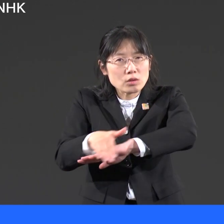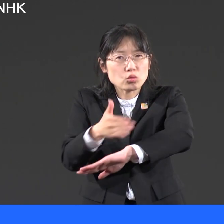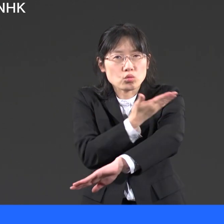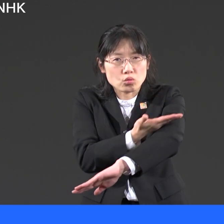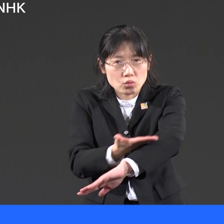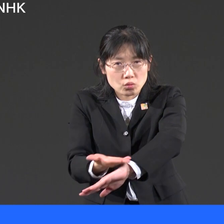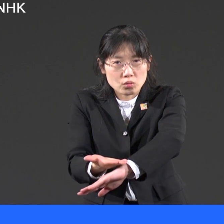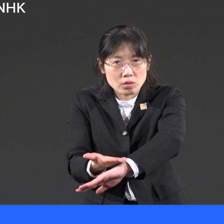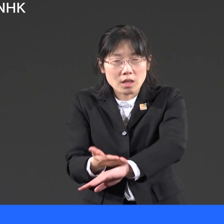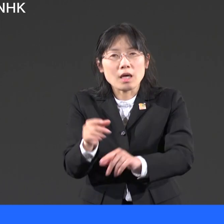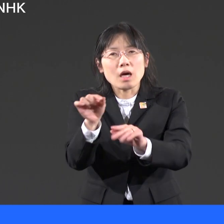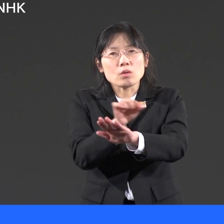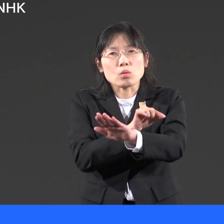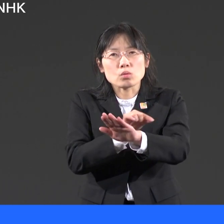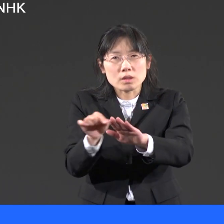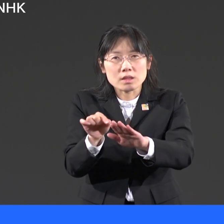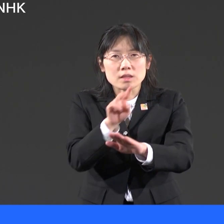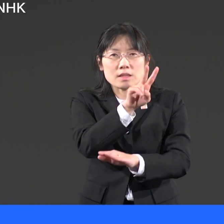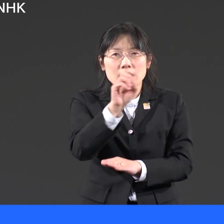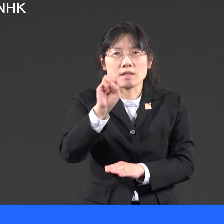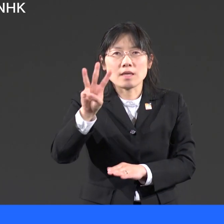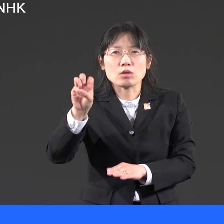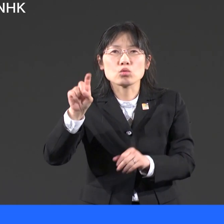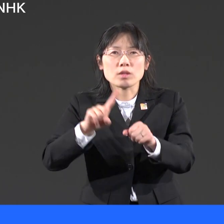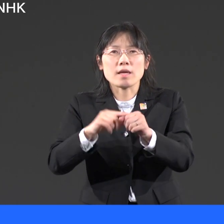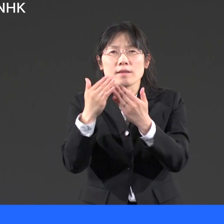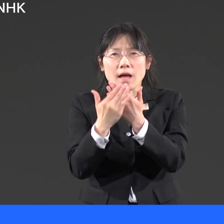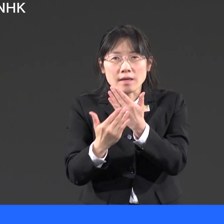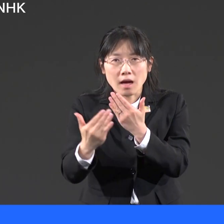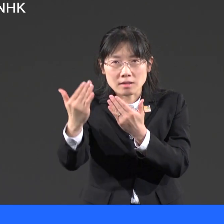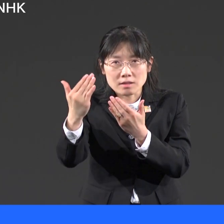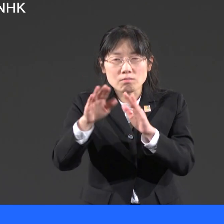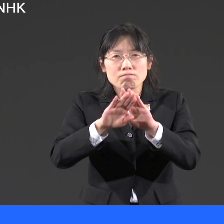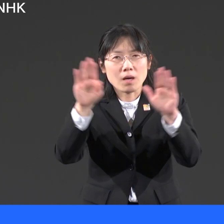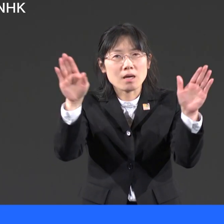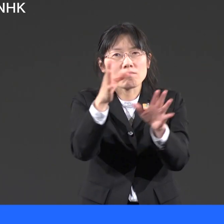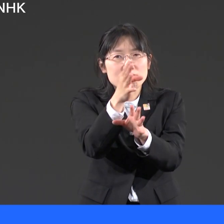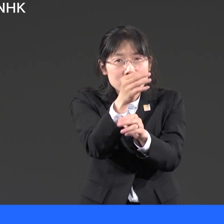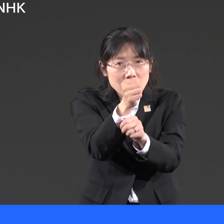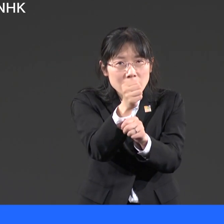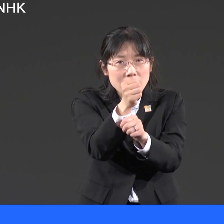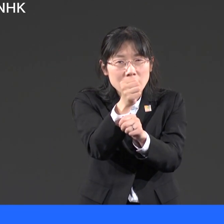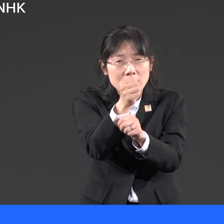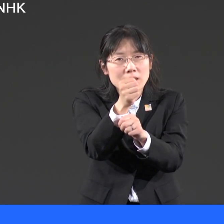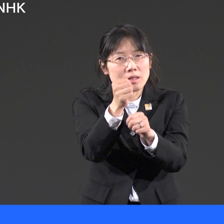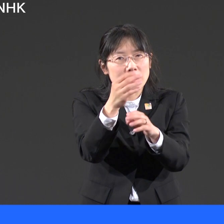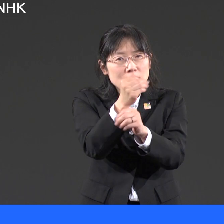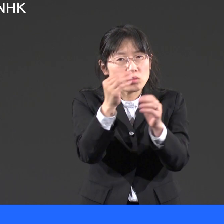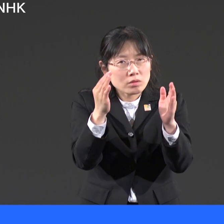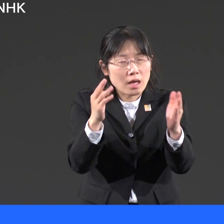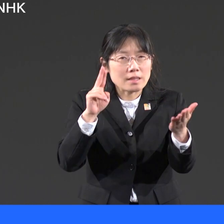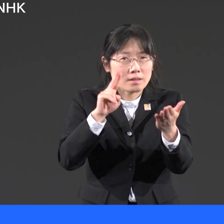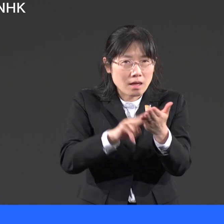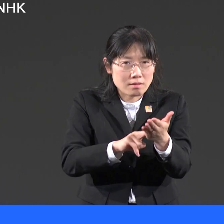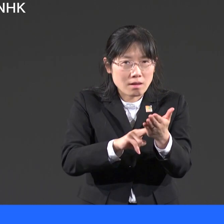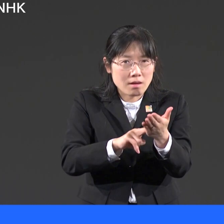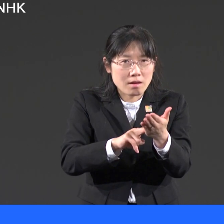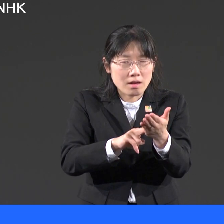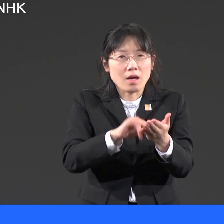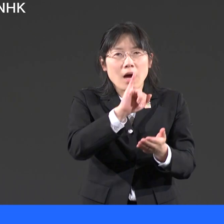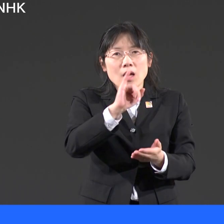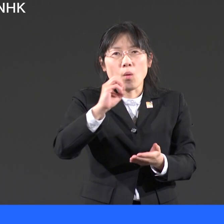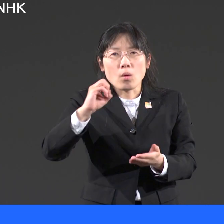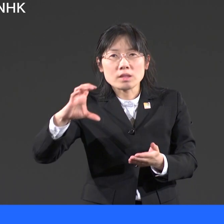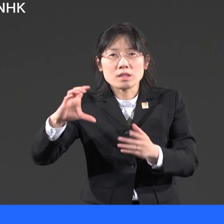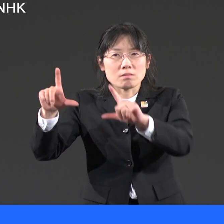ですね、特に開催、2030年大会の、開催時期、開催の決定時期について、IOC から何か示され